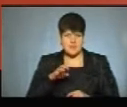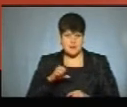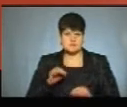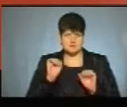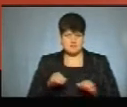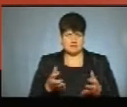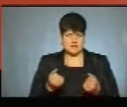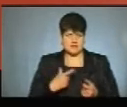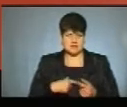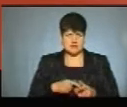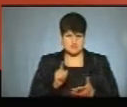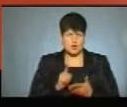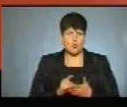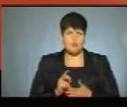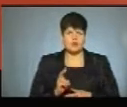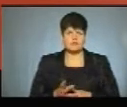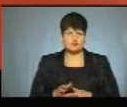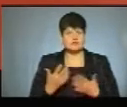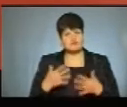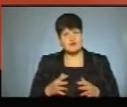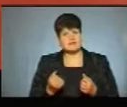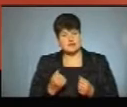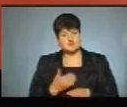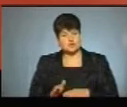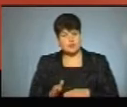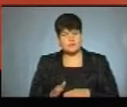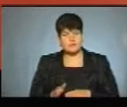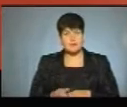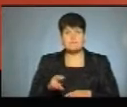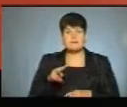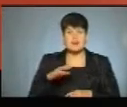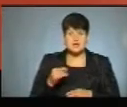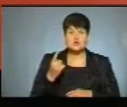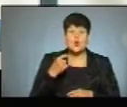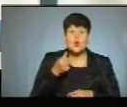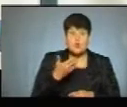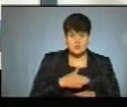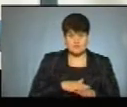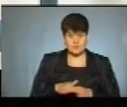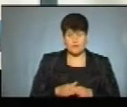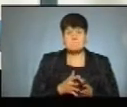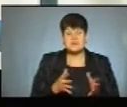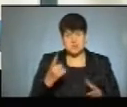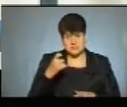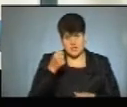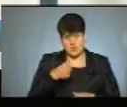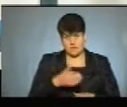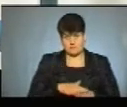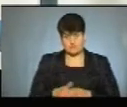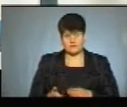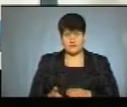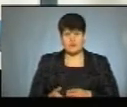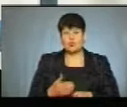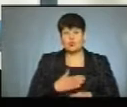обов'язок? Скажімо так, вже взяв частково. Пласт 100 років виконує цей обов'язок, вже більше 100 років. От, на жаль, у нас в